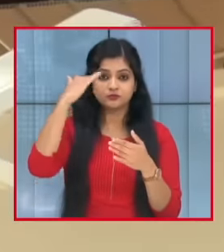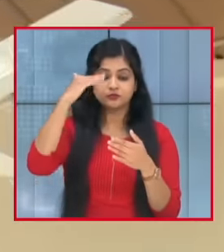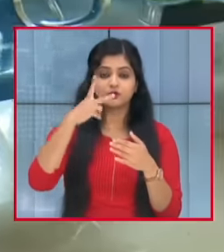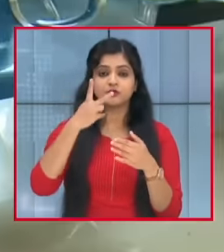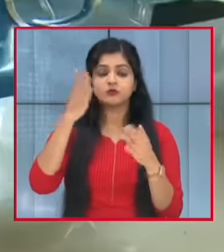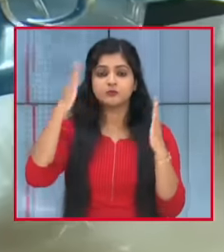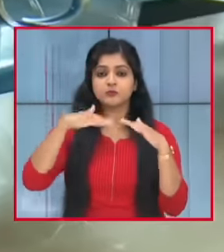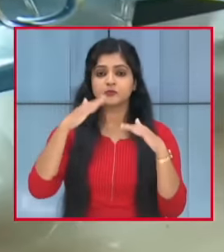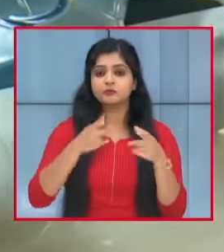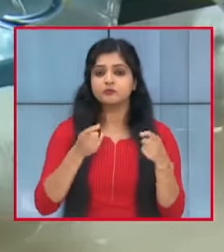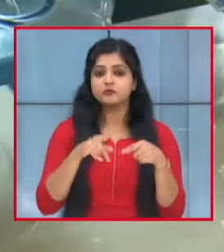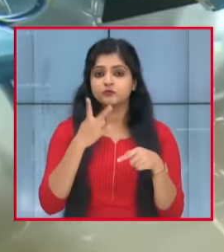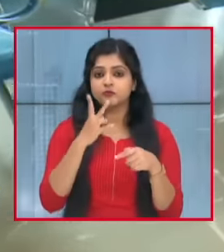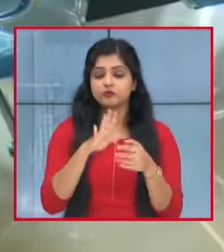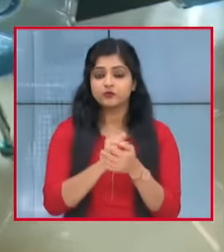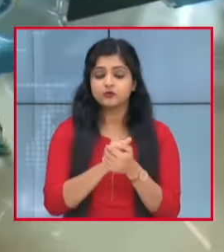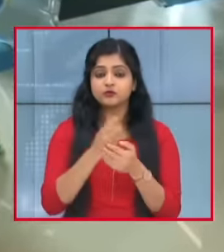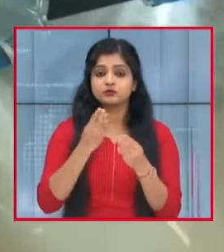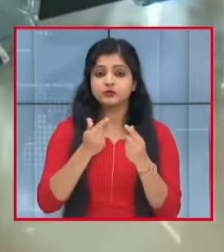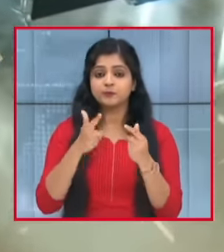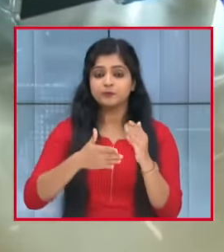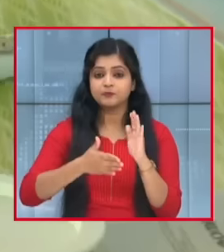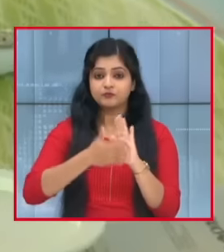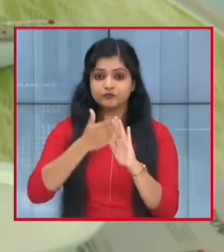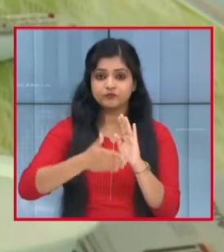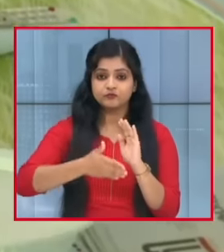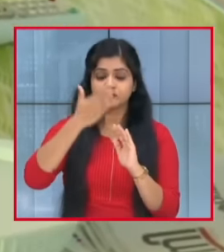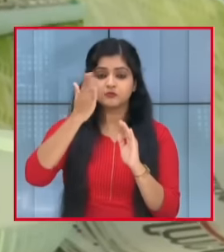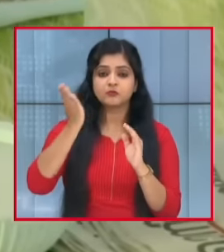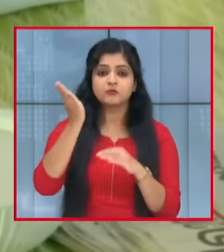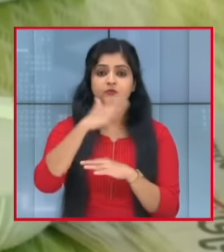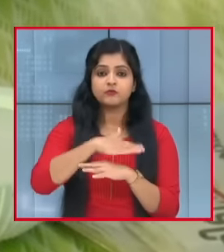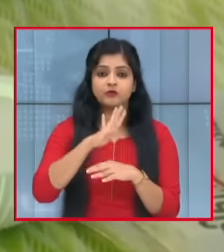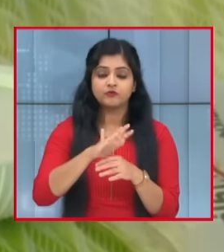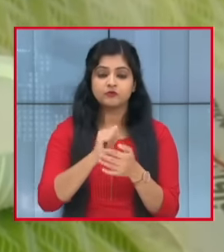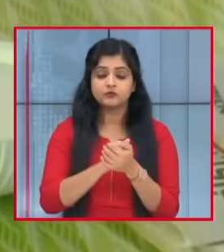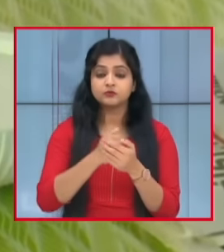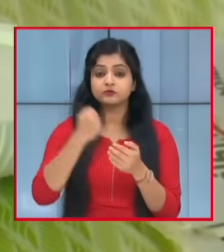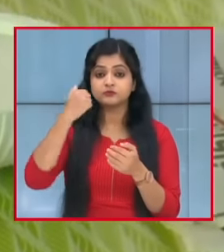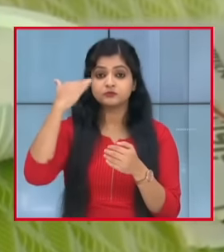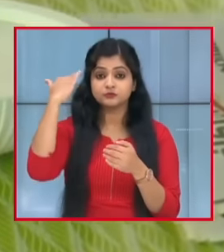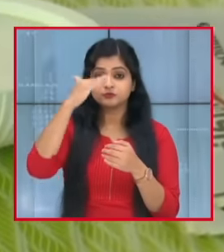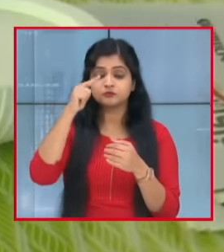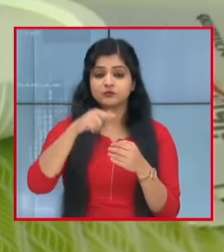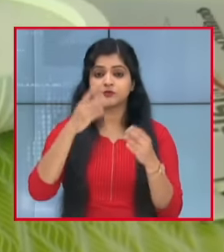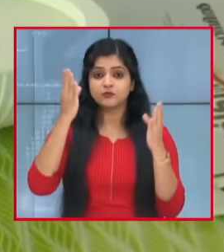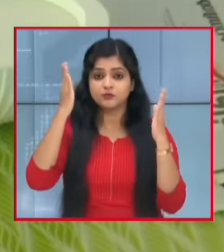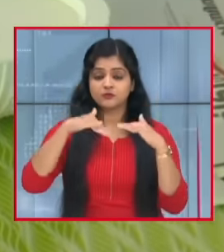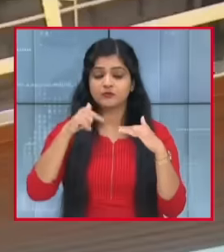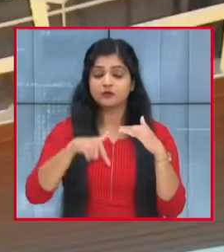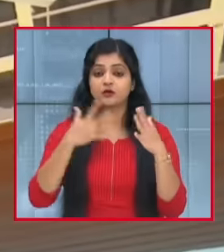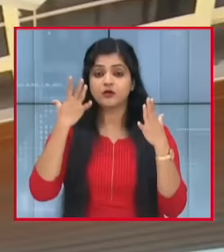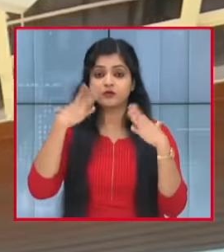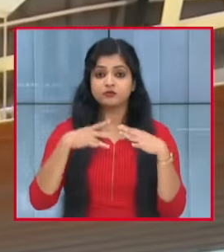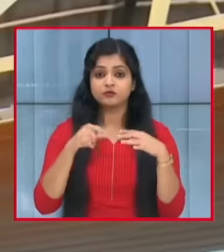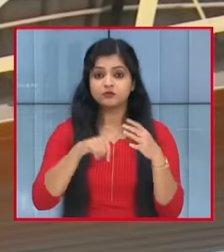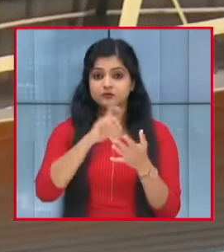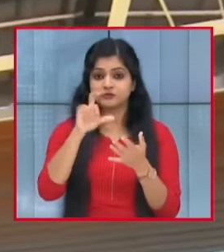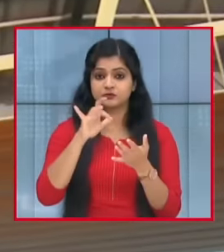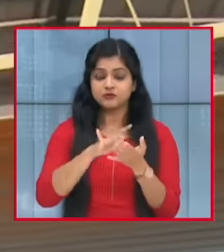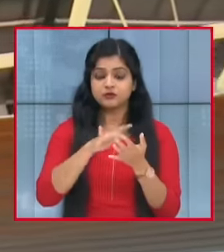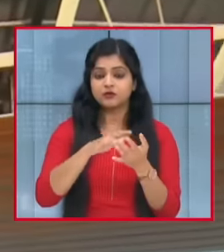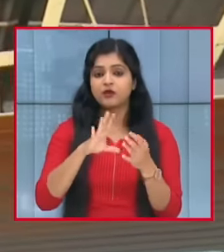വീണിട്ടുണ്ട്. ചിലയിടങ്ങളിലെ പാർട്ടീഷൻ വാളുകളും തകർന്നു. സീലിംഗ് തകർന്നു വീണതിനെ തുടർന്ന് ആരോഗ്യ കേന്ദ്രത്തിന്റെ പുറകുവശത്തേക്ക് OP